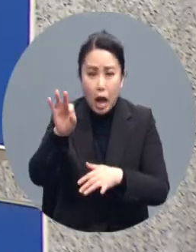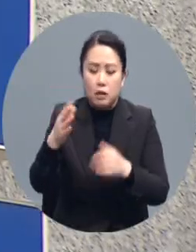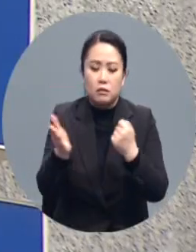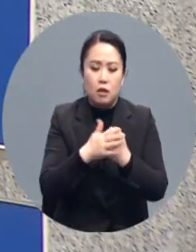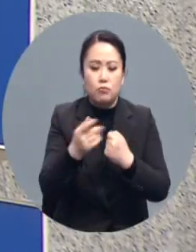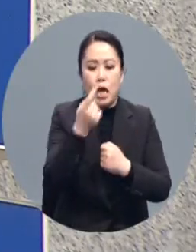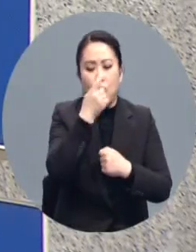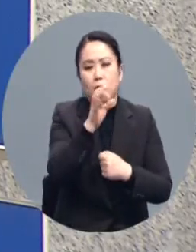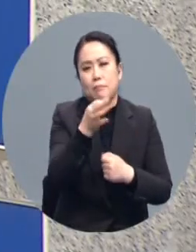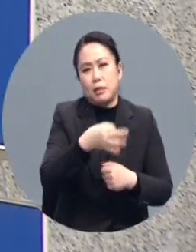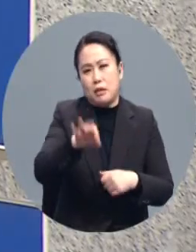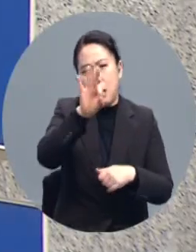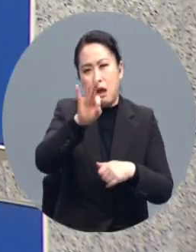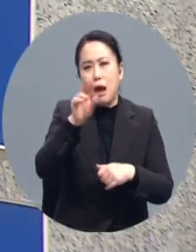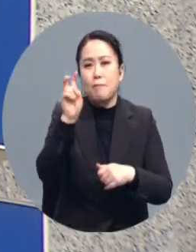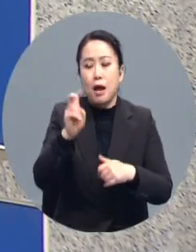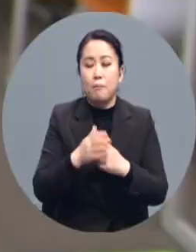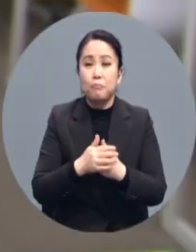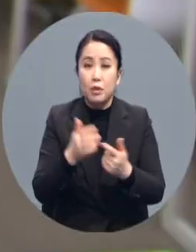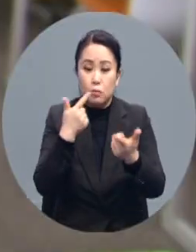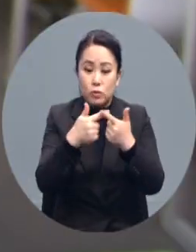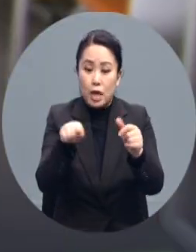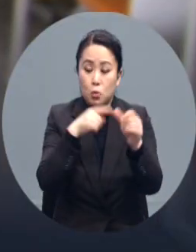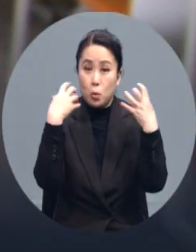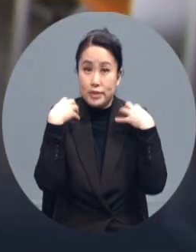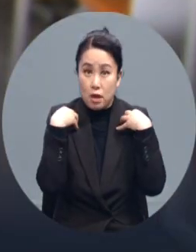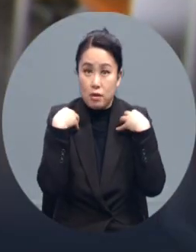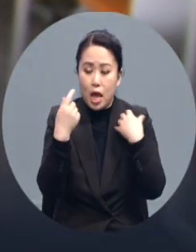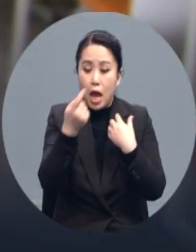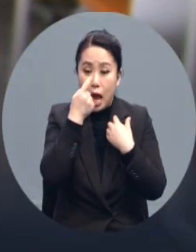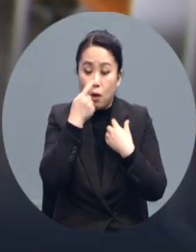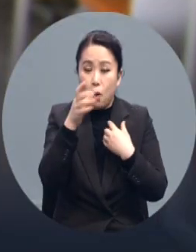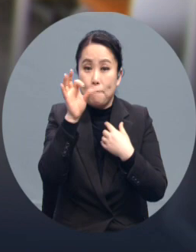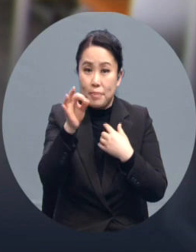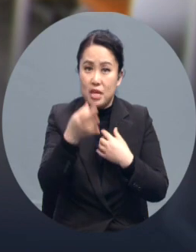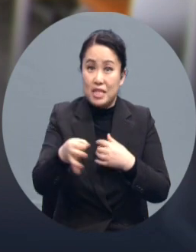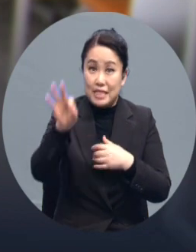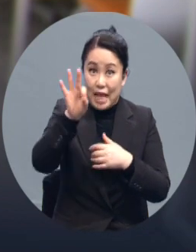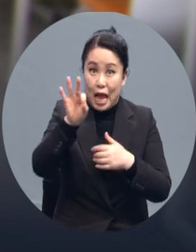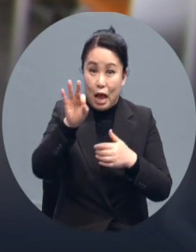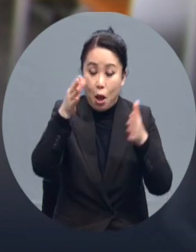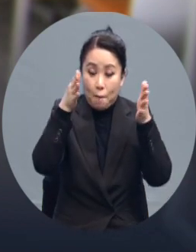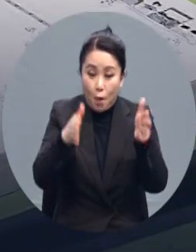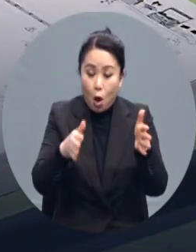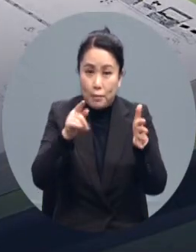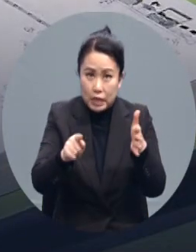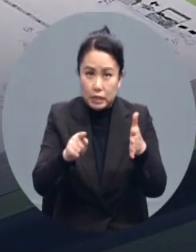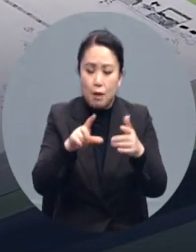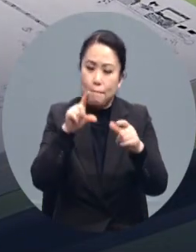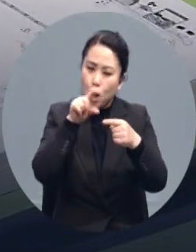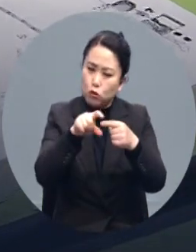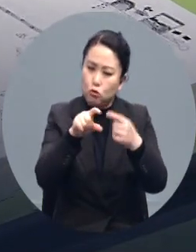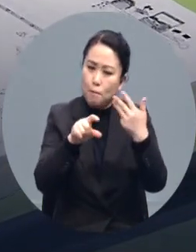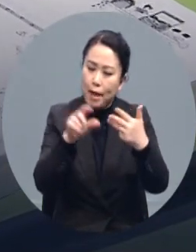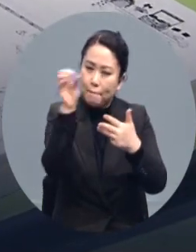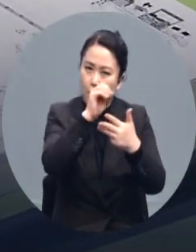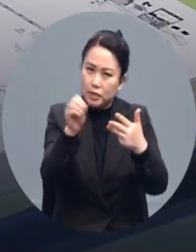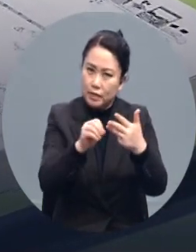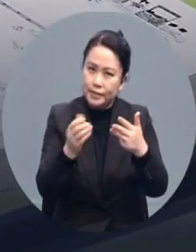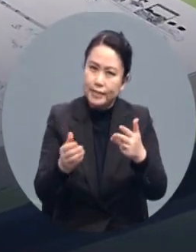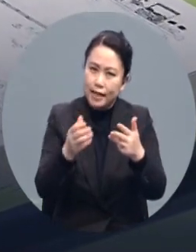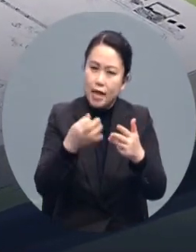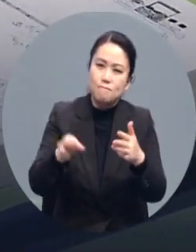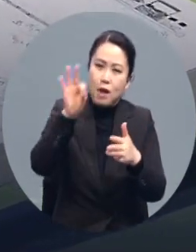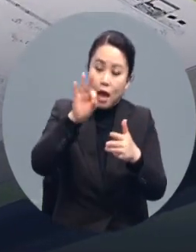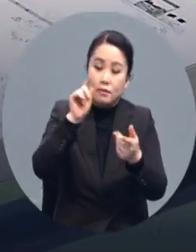보입니다. 실제로 올해 부산교육청 학원비 인상 범위를 평균 8%까지 허용하기로 했습니다.